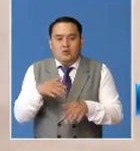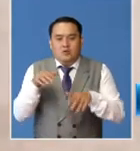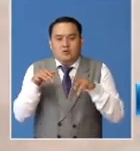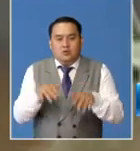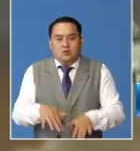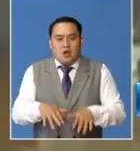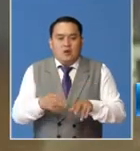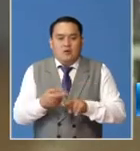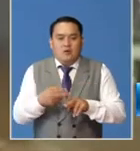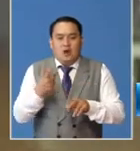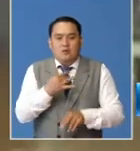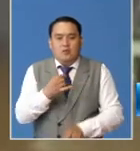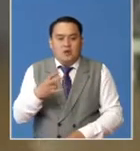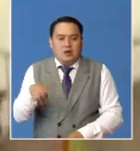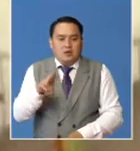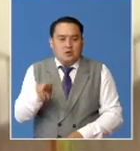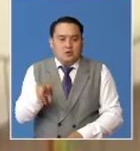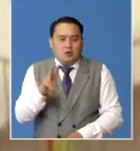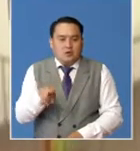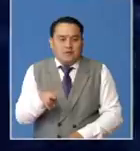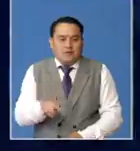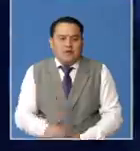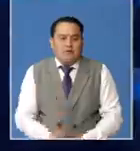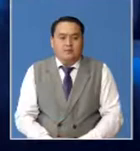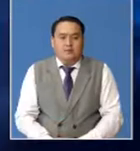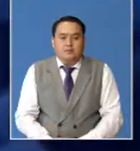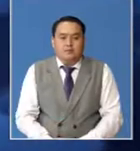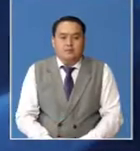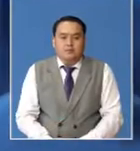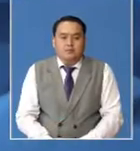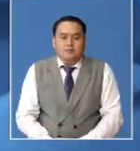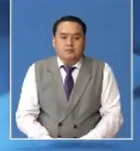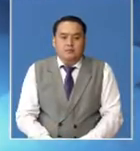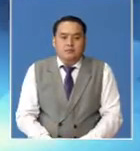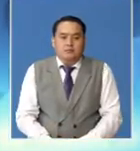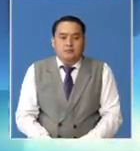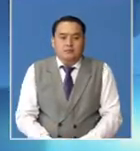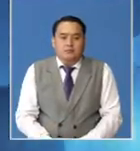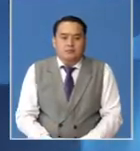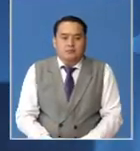может составить свыше 1 миллиарда долларов. Лилия Штогрина по материалам интернет-ресурсов.